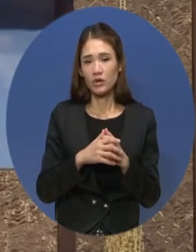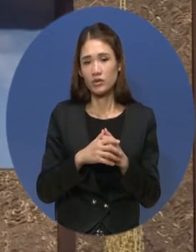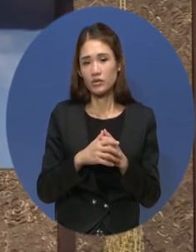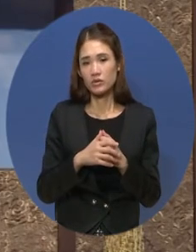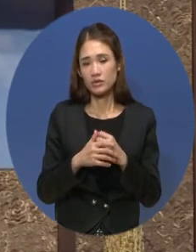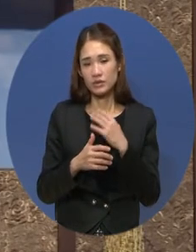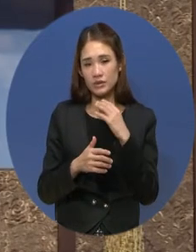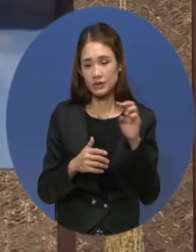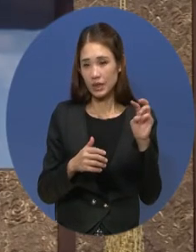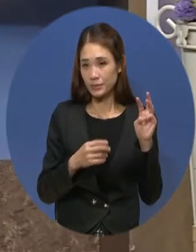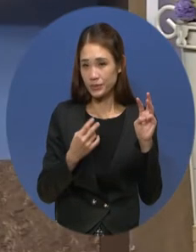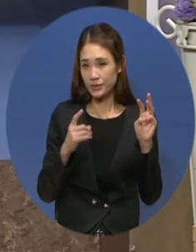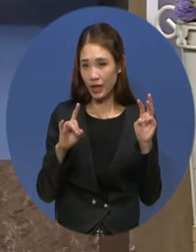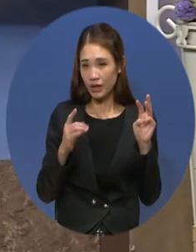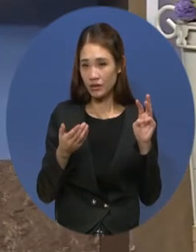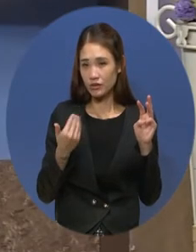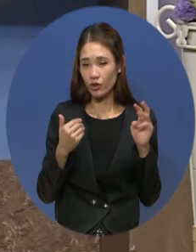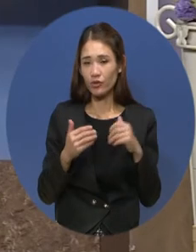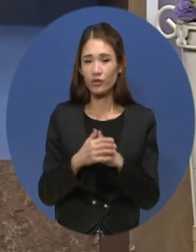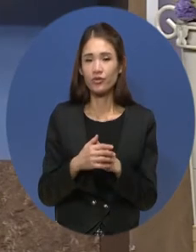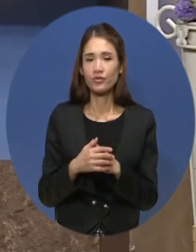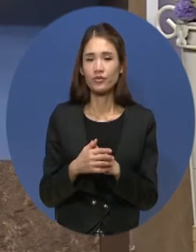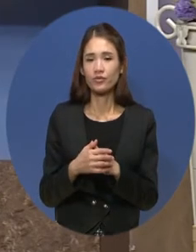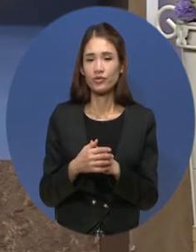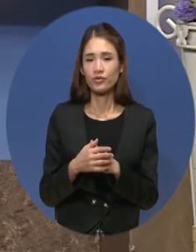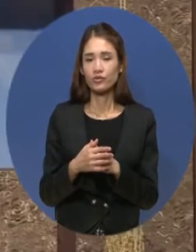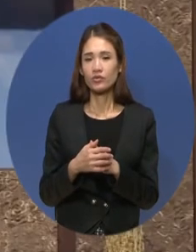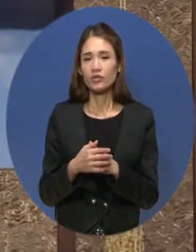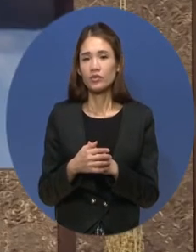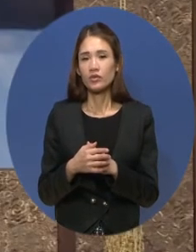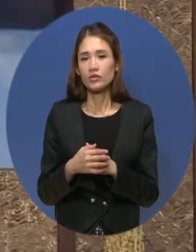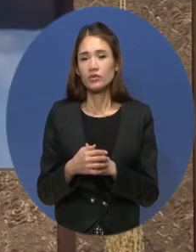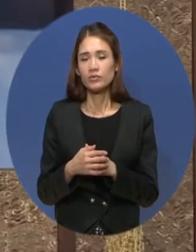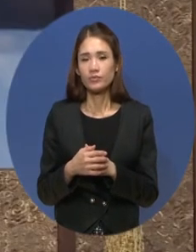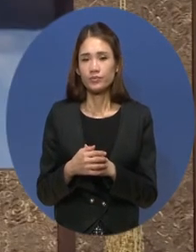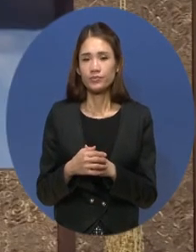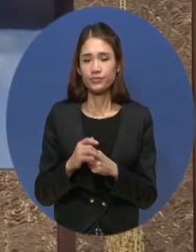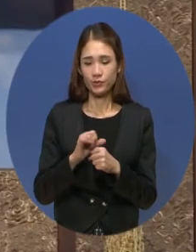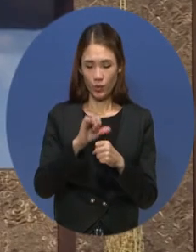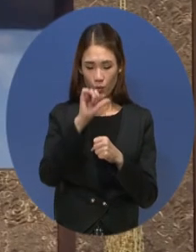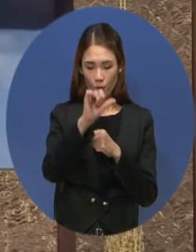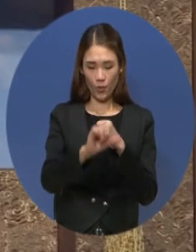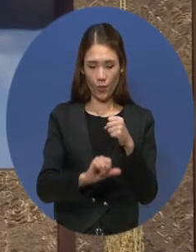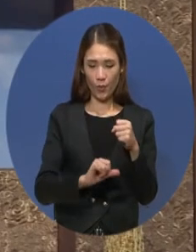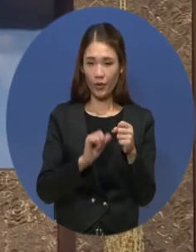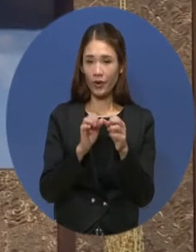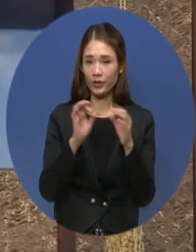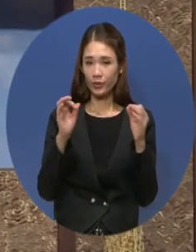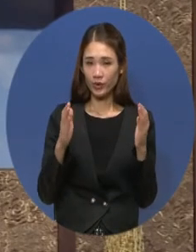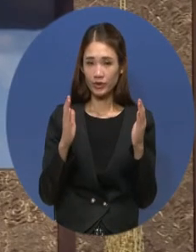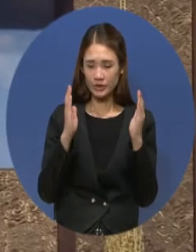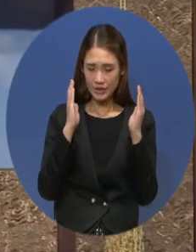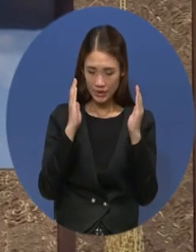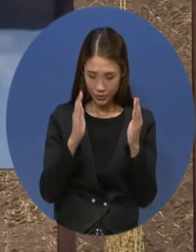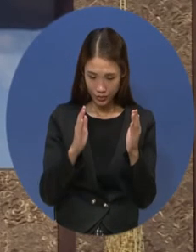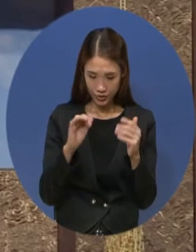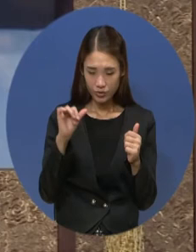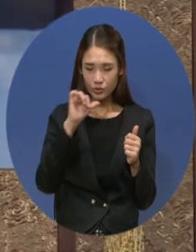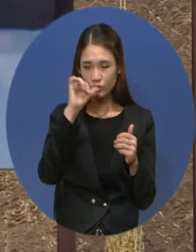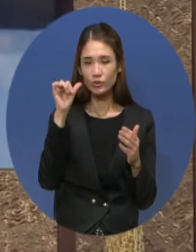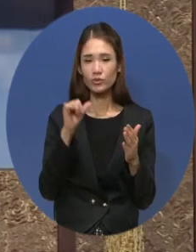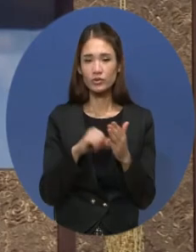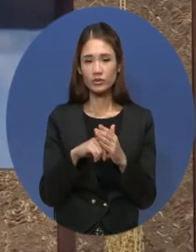아니면 30대 잊어 멋짐 저희 뭐 이 절에 좀 5년 동안 집중적으로 이런 평생교육